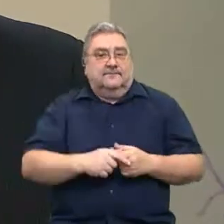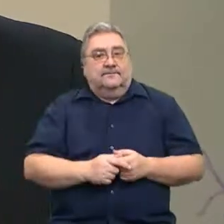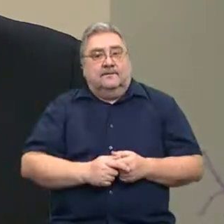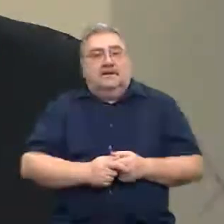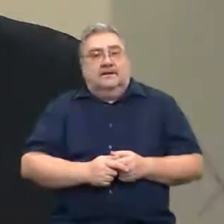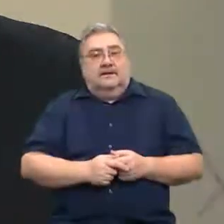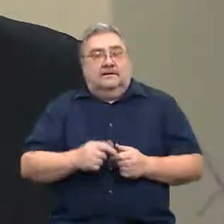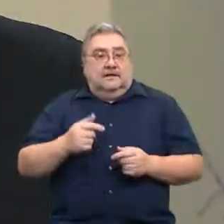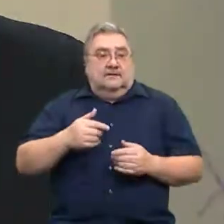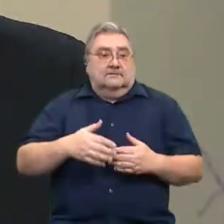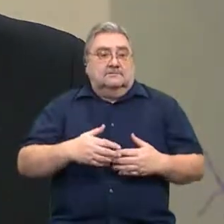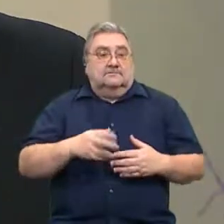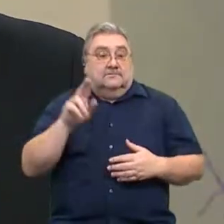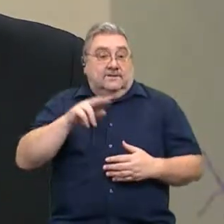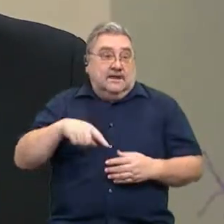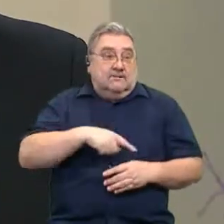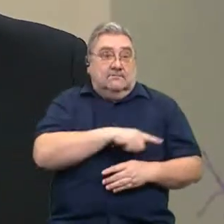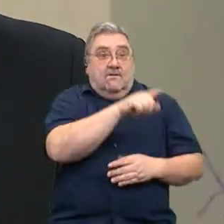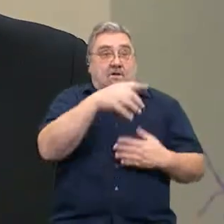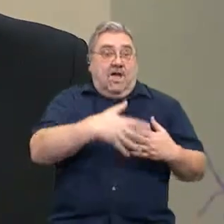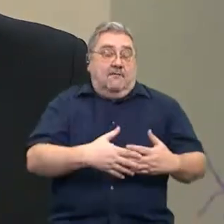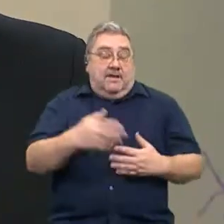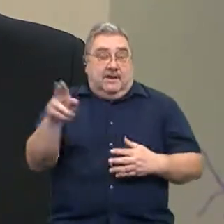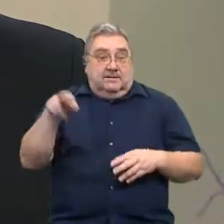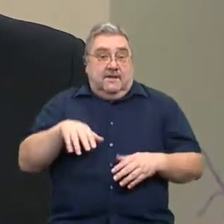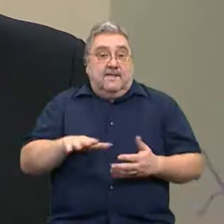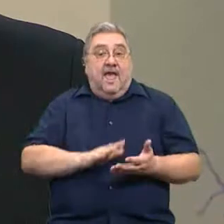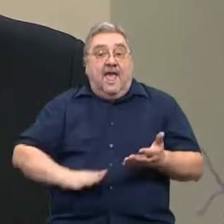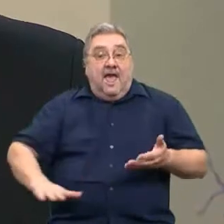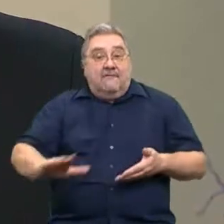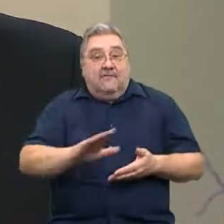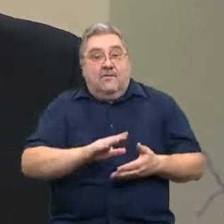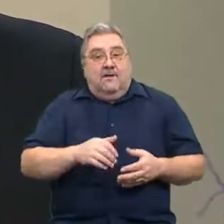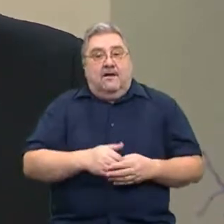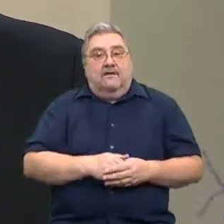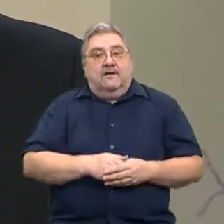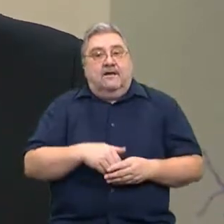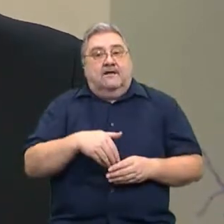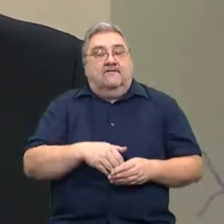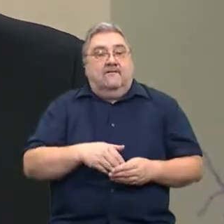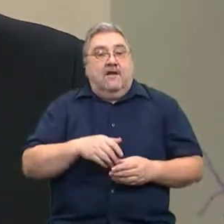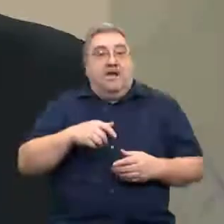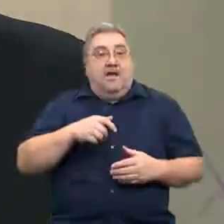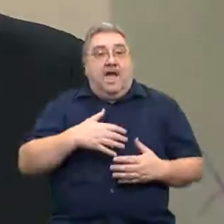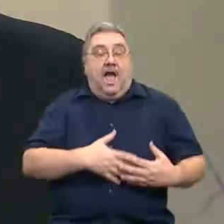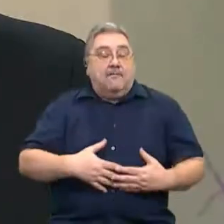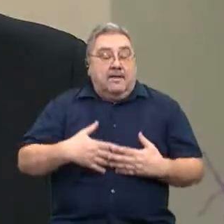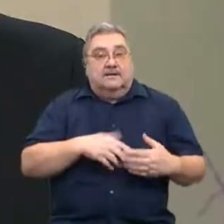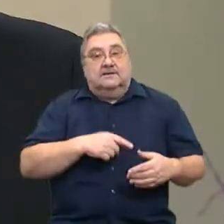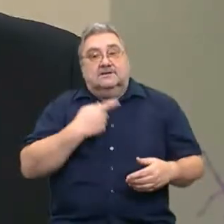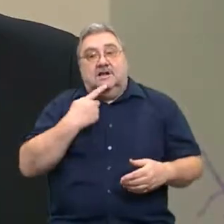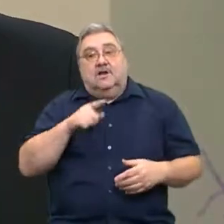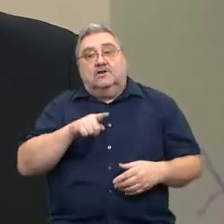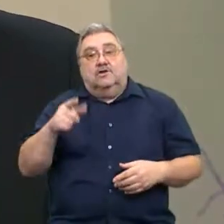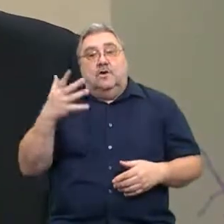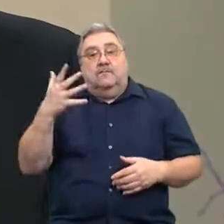to přichází zpátky zase do Evropy, a říká se, že v Americe, nebo bylo to teda před dvěma lety, že do 5 let se